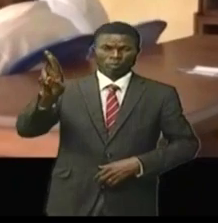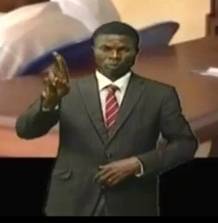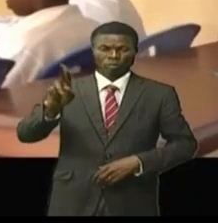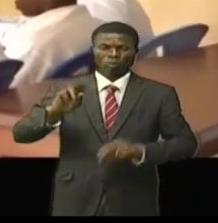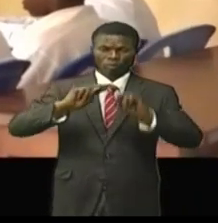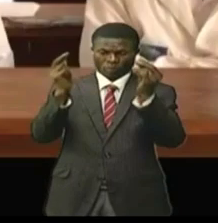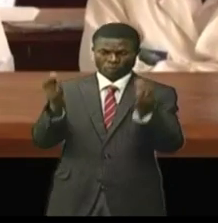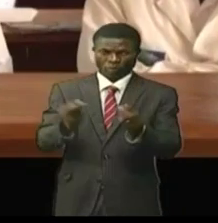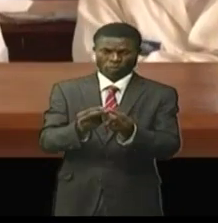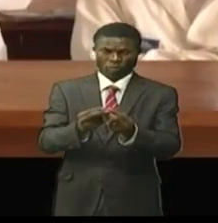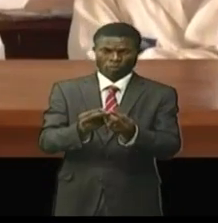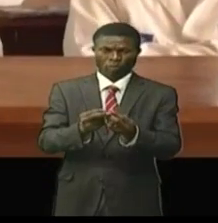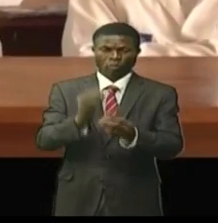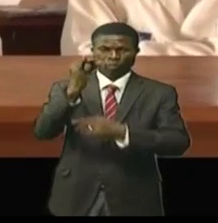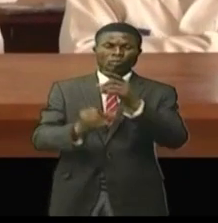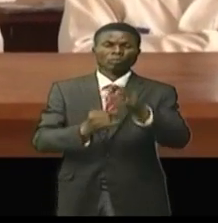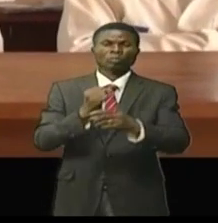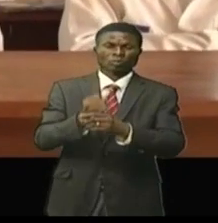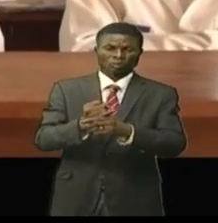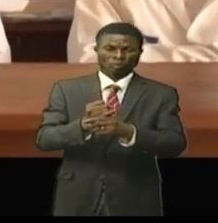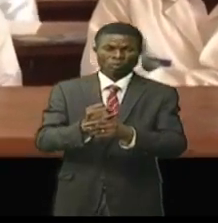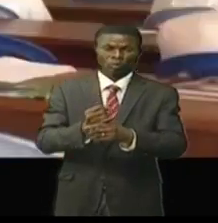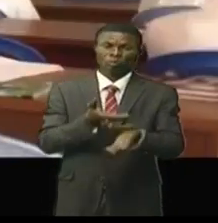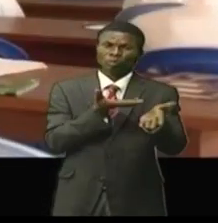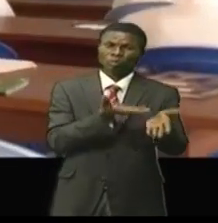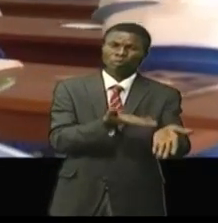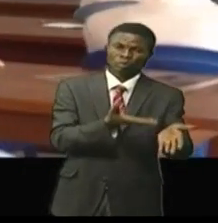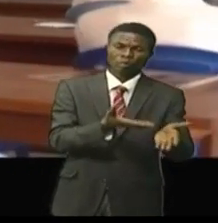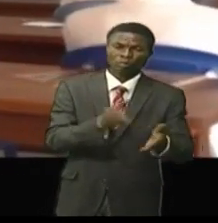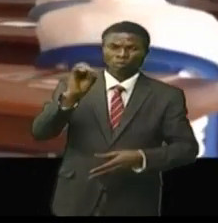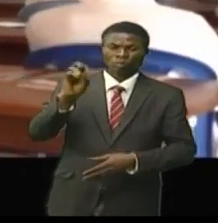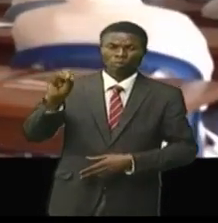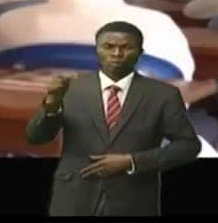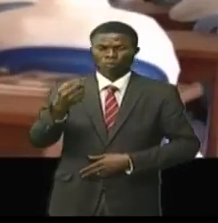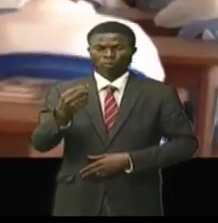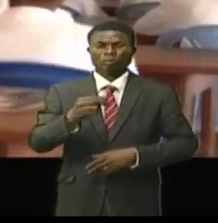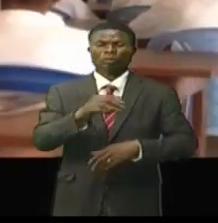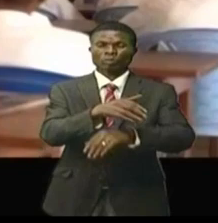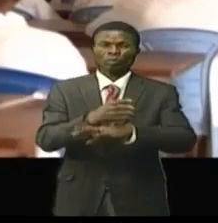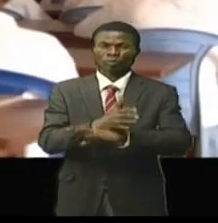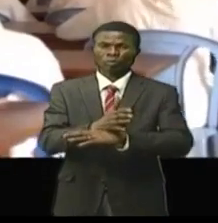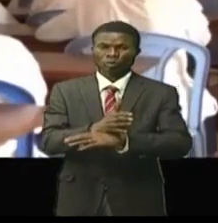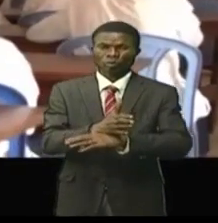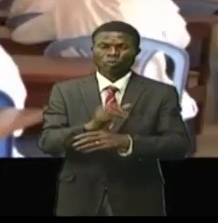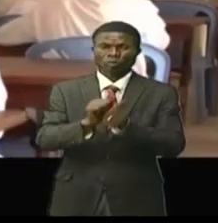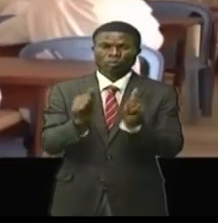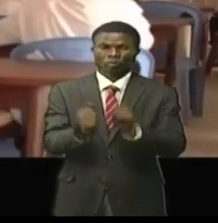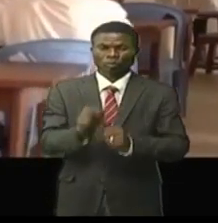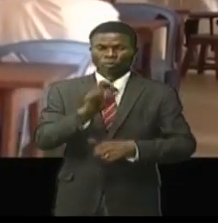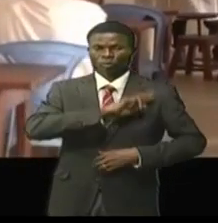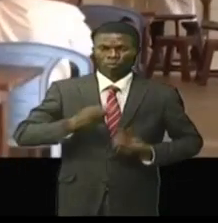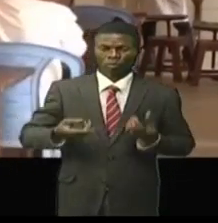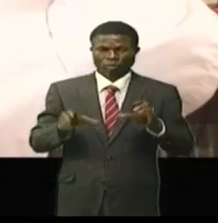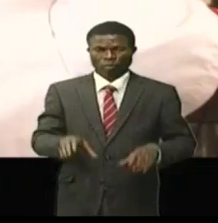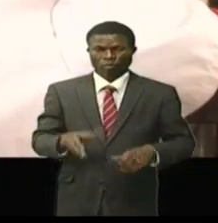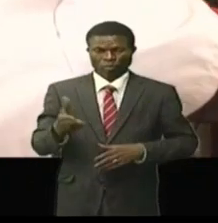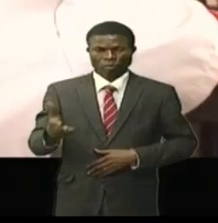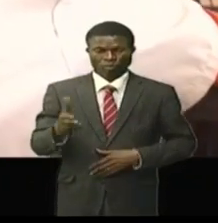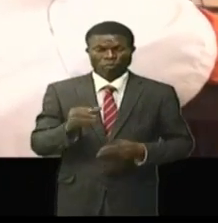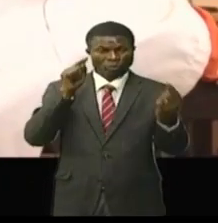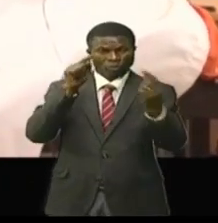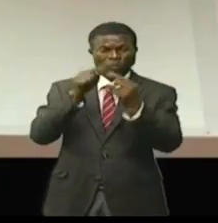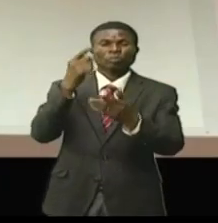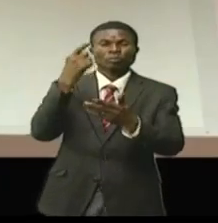structure philanthropique internationale qui accompagne l'ONG hollandaise Porticus en République démocratique du Congo.